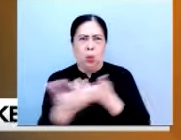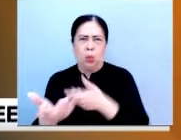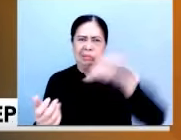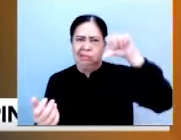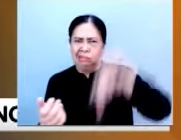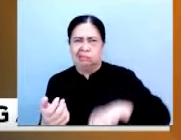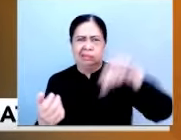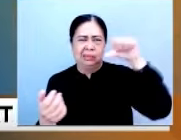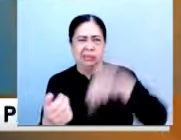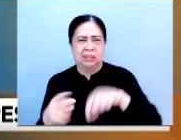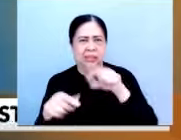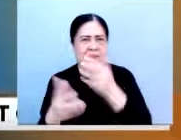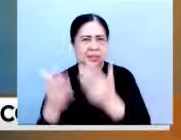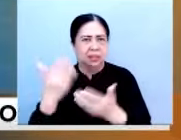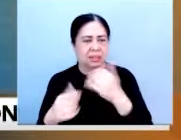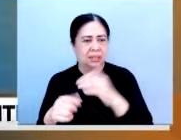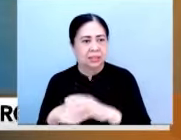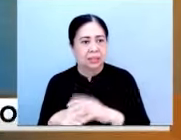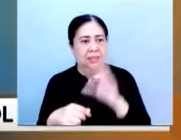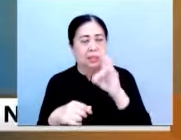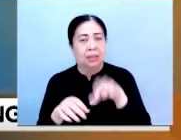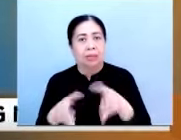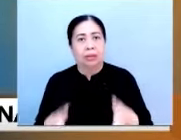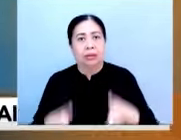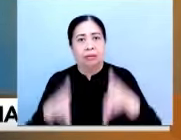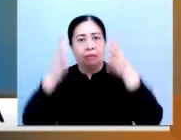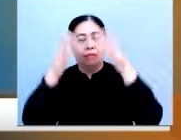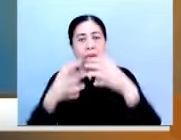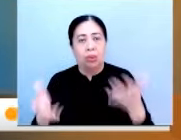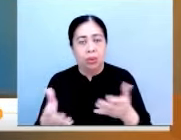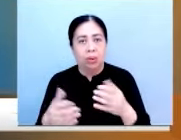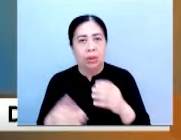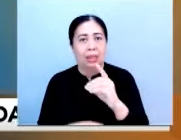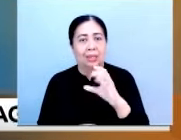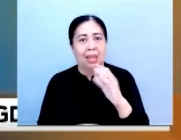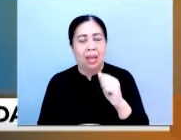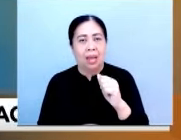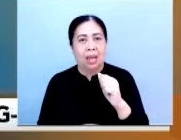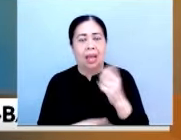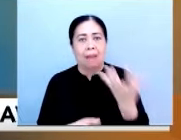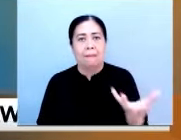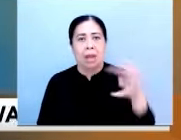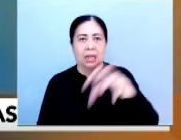sa sunog na ito sa pitong palapag na gusali sa Dhaka, Bangladesh.